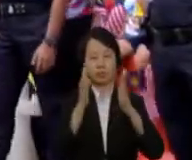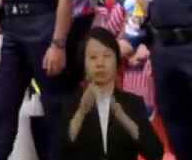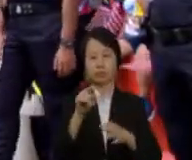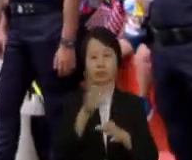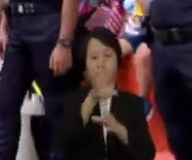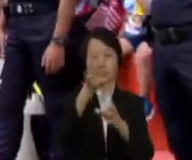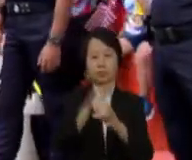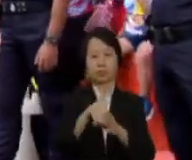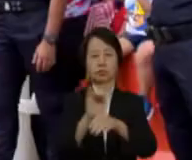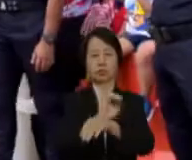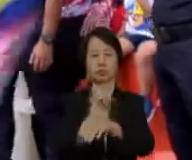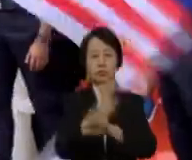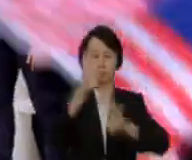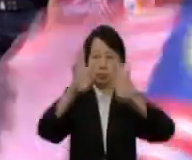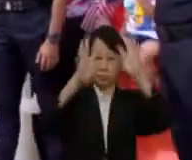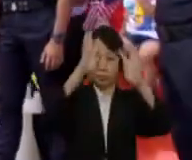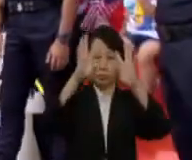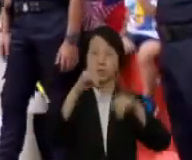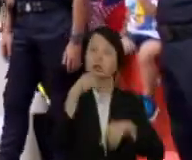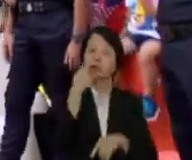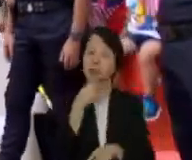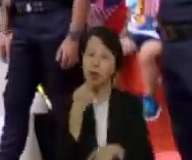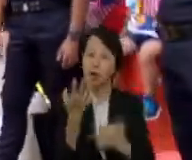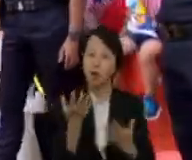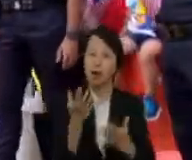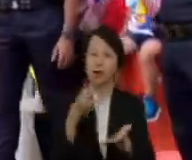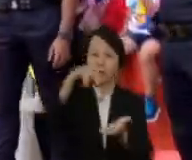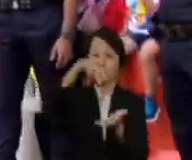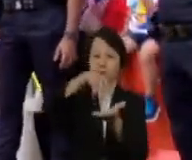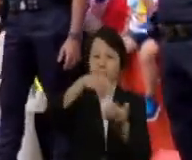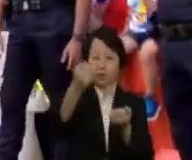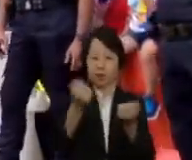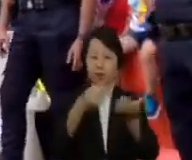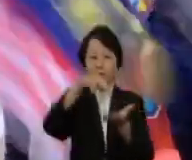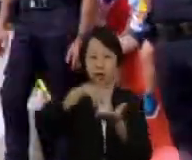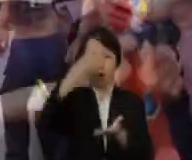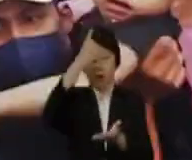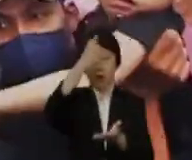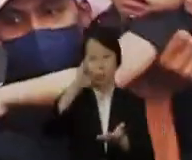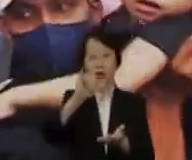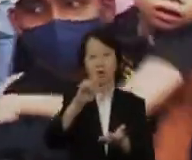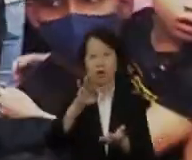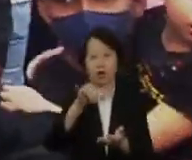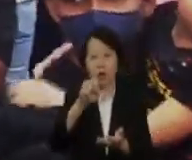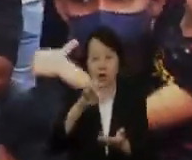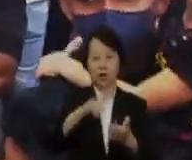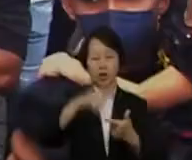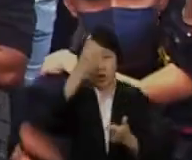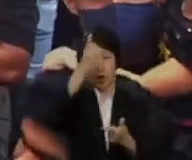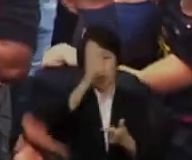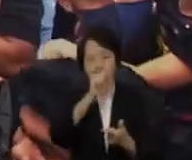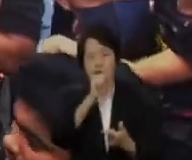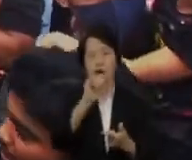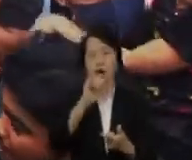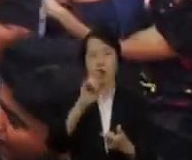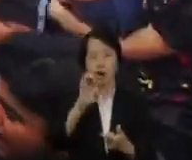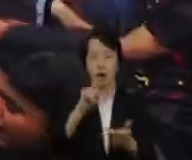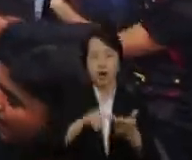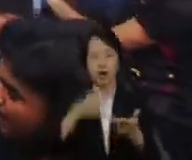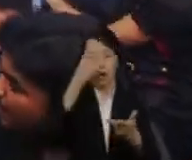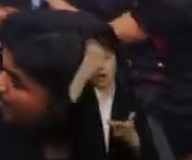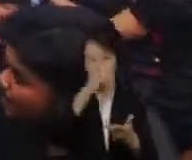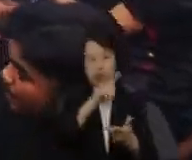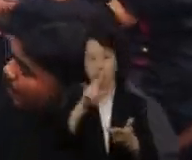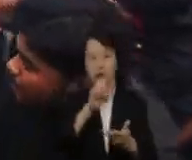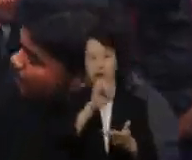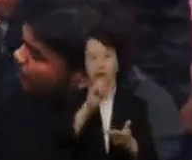yang terlibat dalam industri kreatif. Seperti siapa? Saya dimaklumkan kita ada Dato' Yusof Aslam, ada Dato' A. Aida, ada Zaid